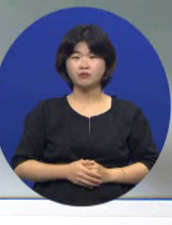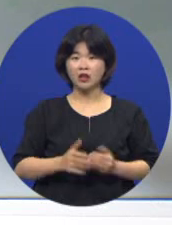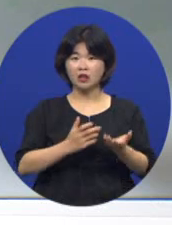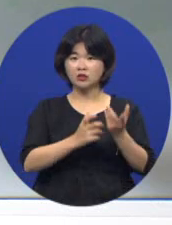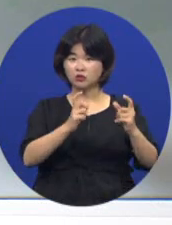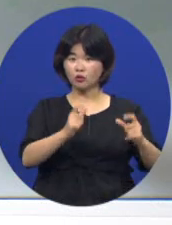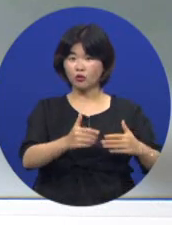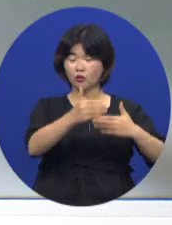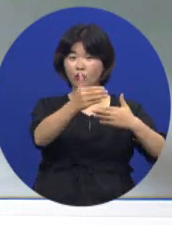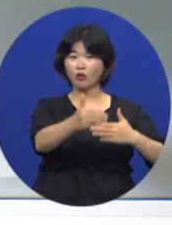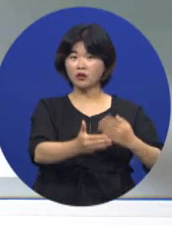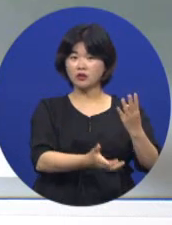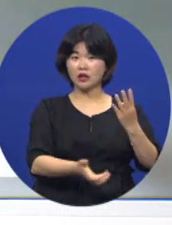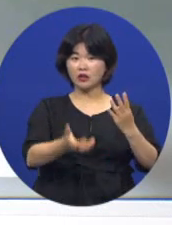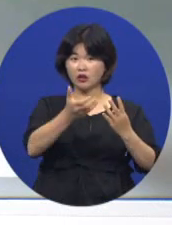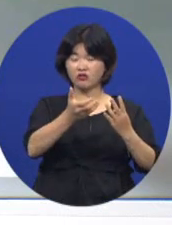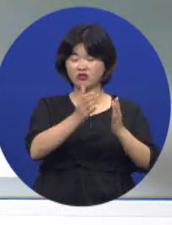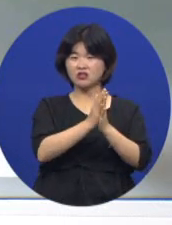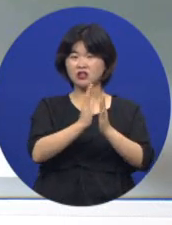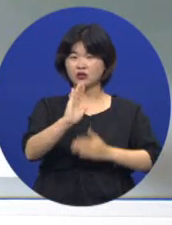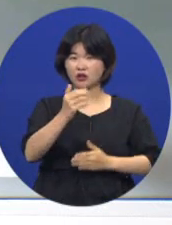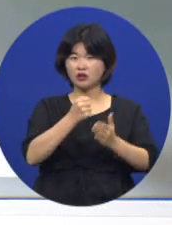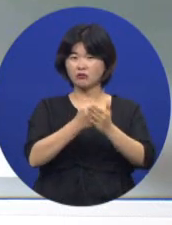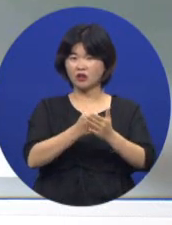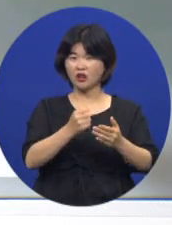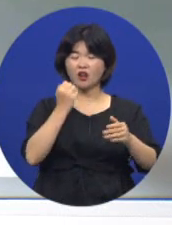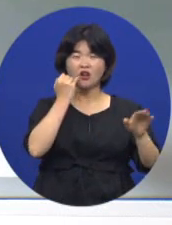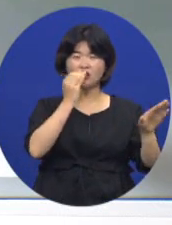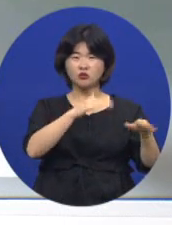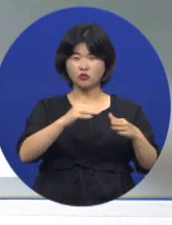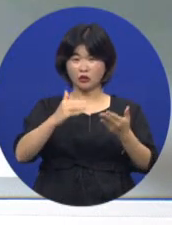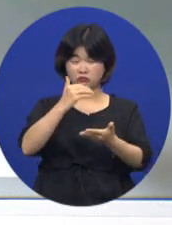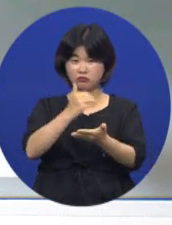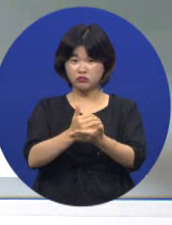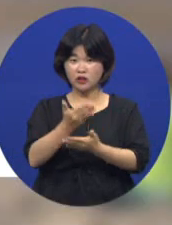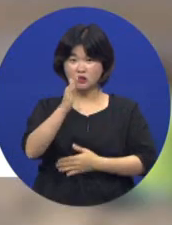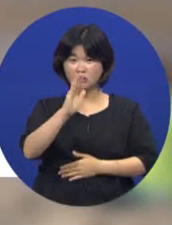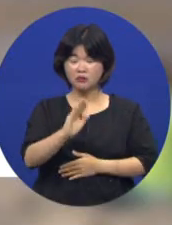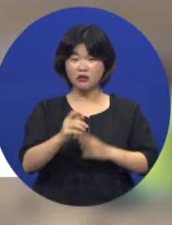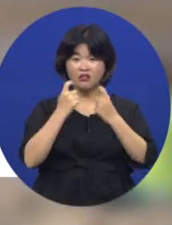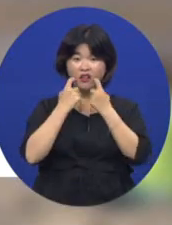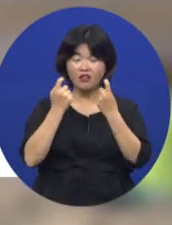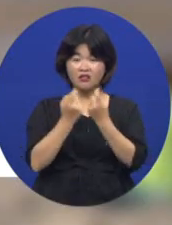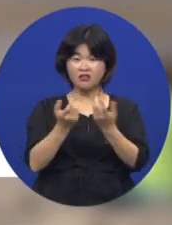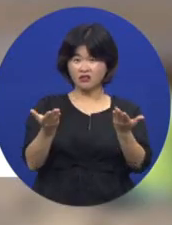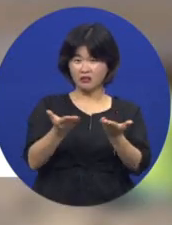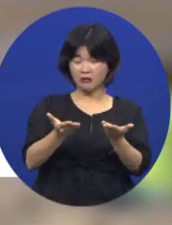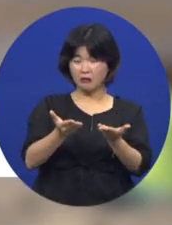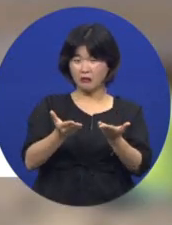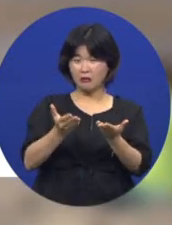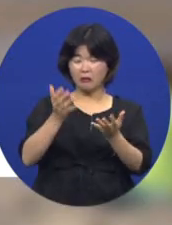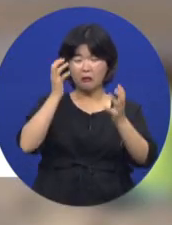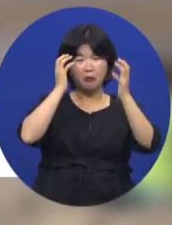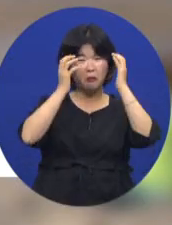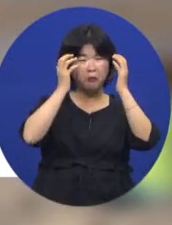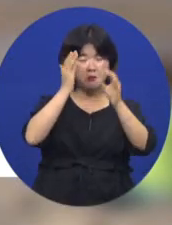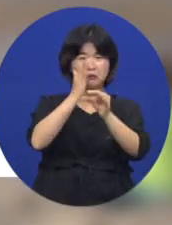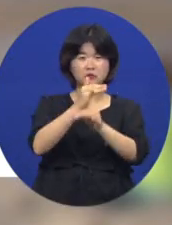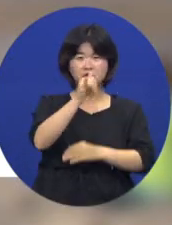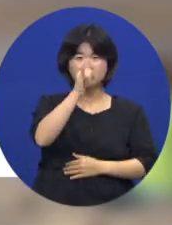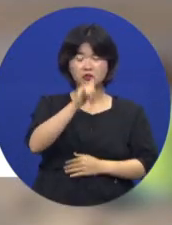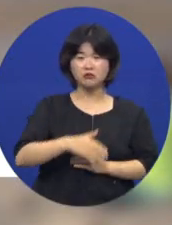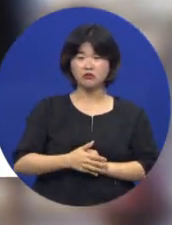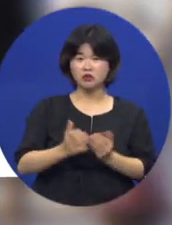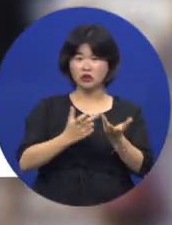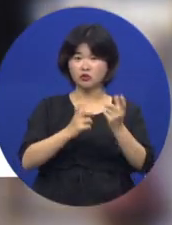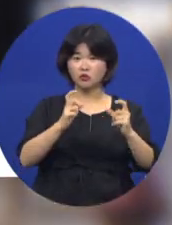제주도가 거리두기 4단계 시행에 따라 해수욕장을 폐에 장해 찜한 개인이 벽은 허용에 혼란이 커지고 있습니다